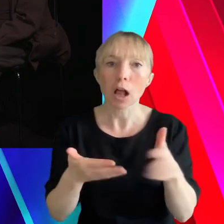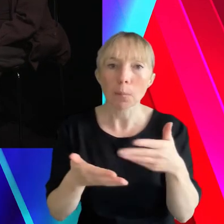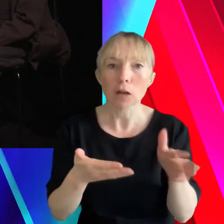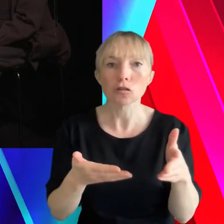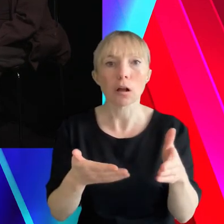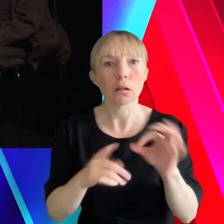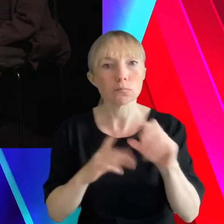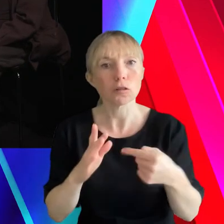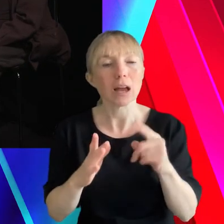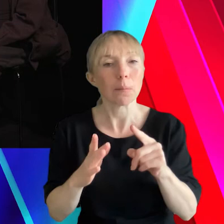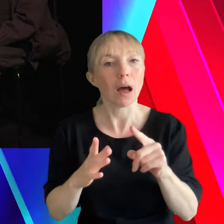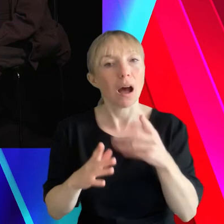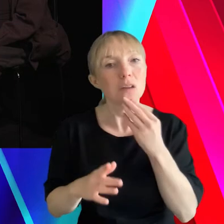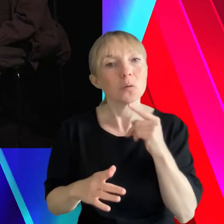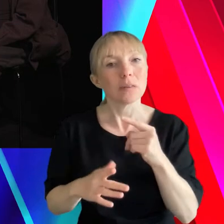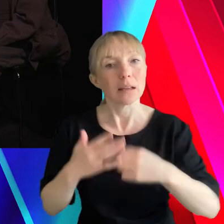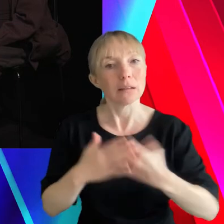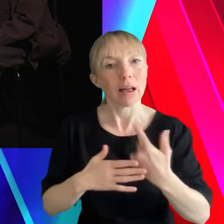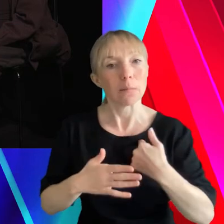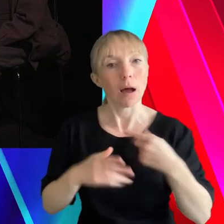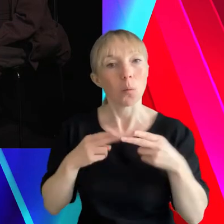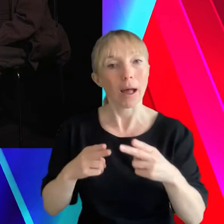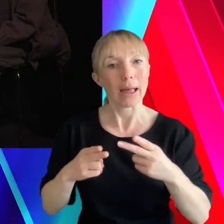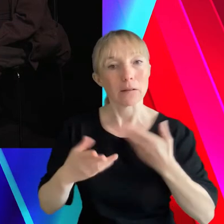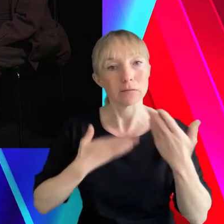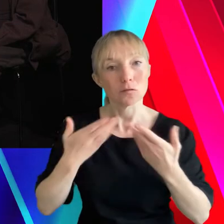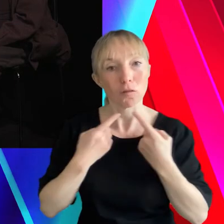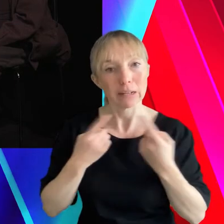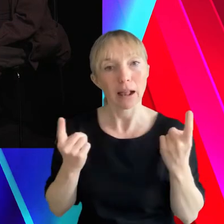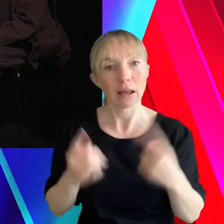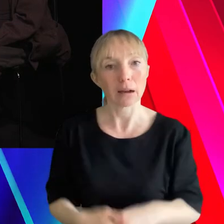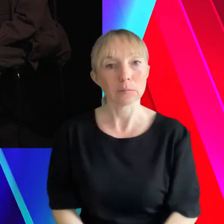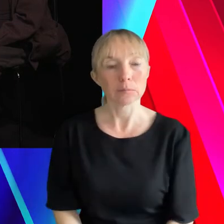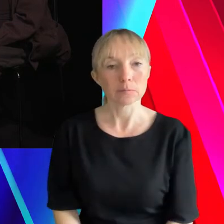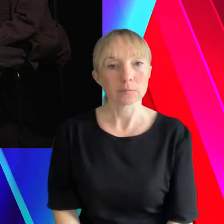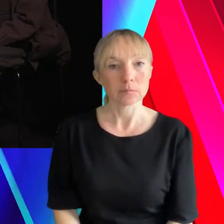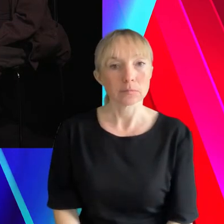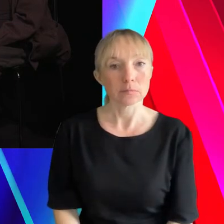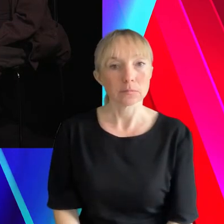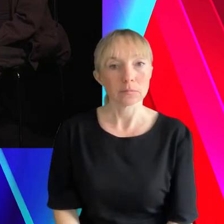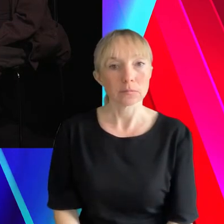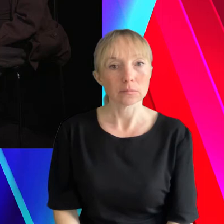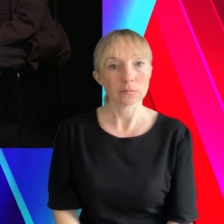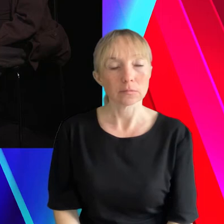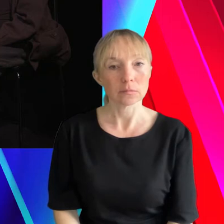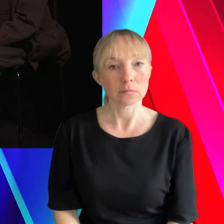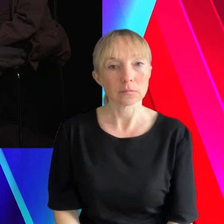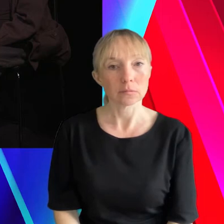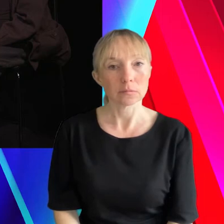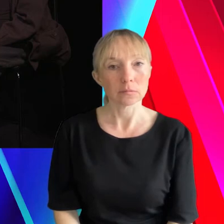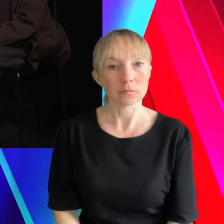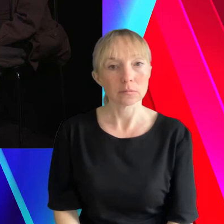and develop my way of storytelling. و شاید اگر اون پروسه رو طی نمی‌کردم تبدیل می‌شدم به